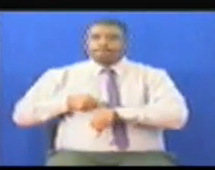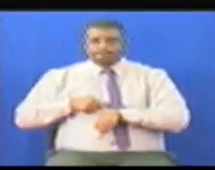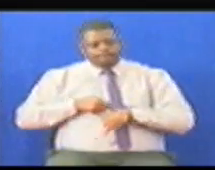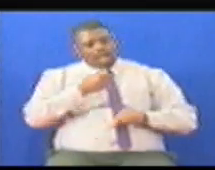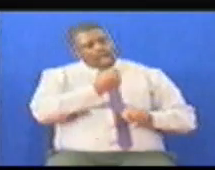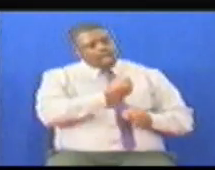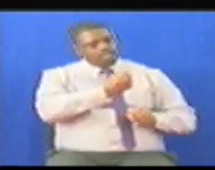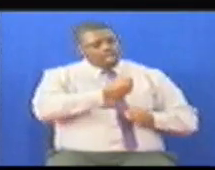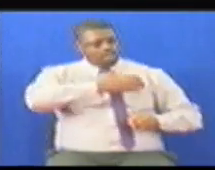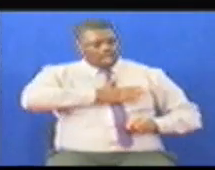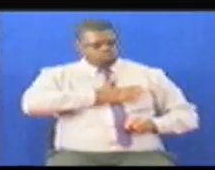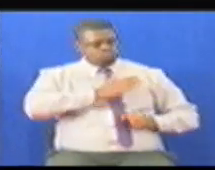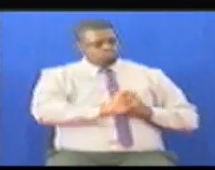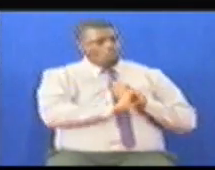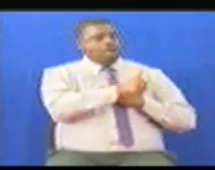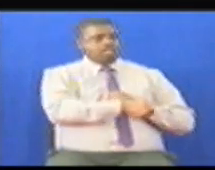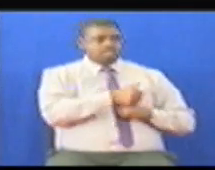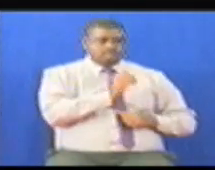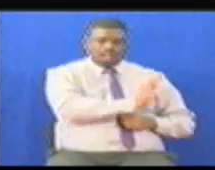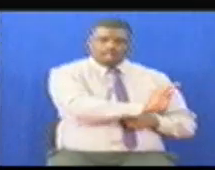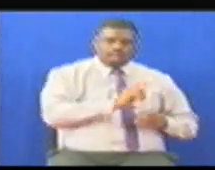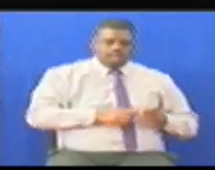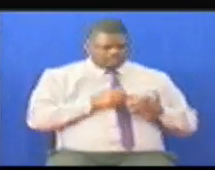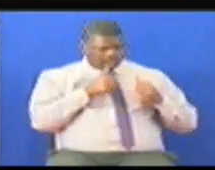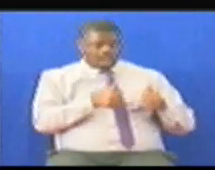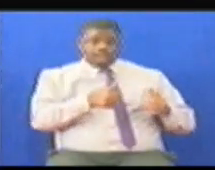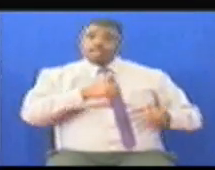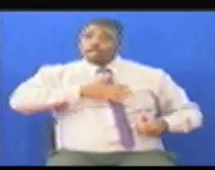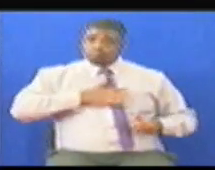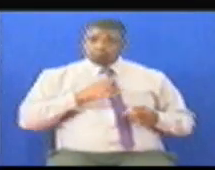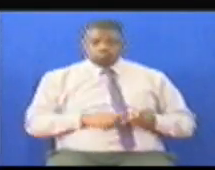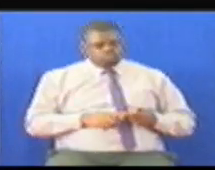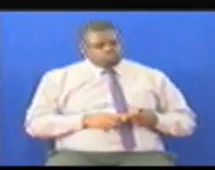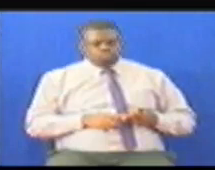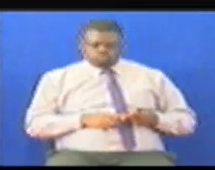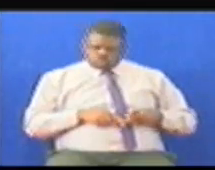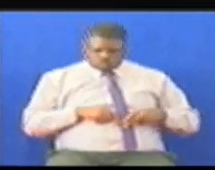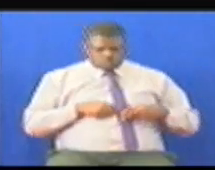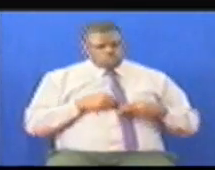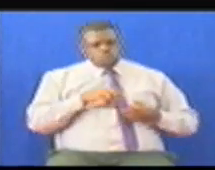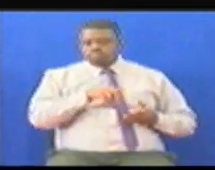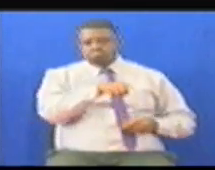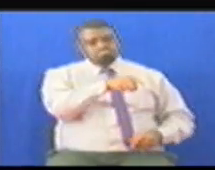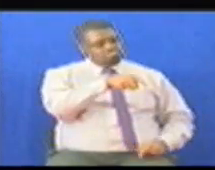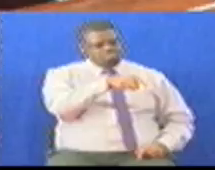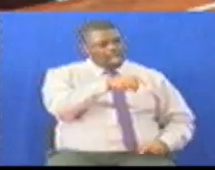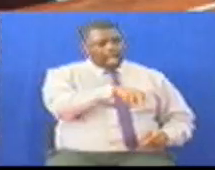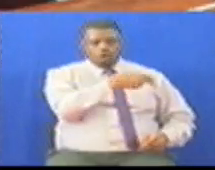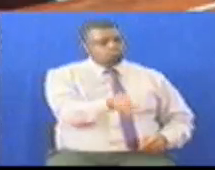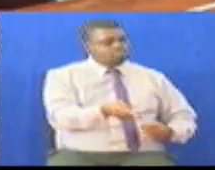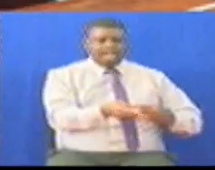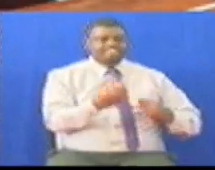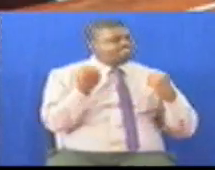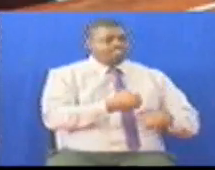ninapoendelea kuwawakilisha. Ahadi yangu kwao ni kutoangusha katika